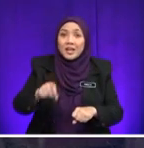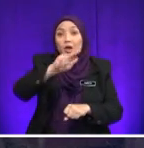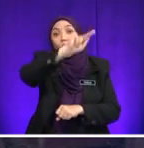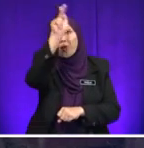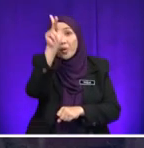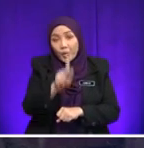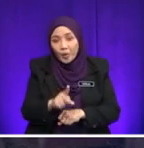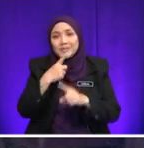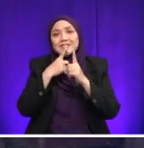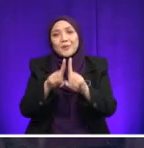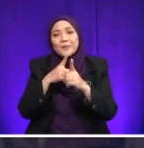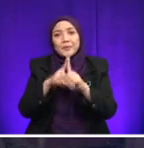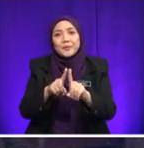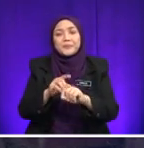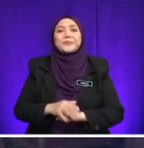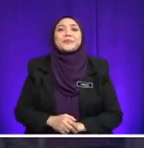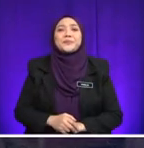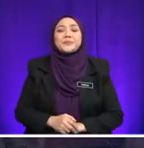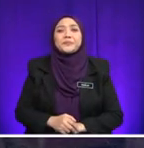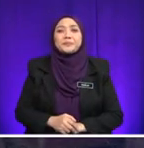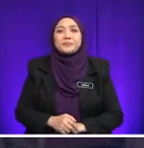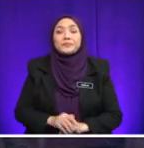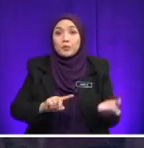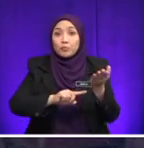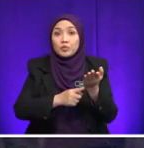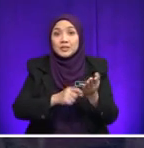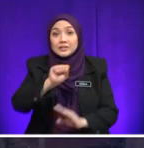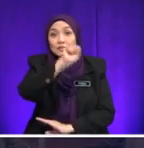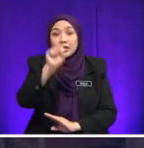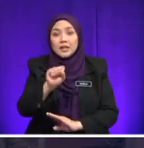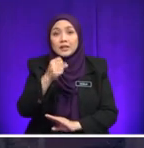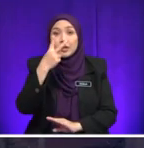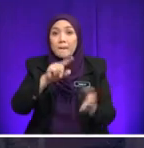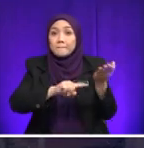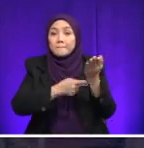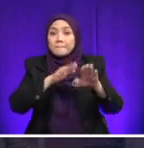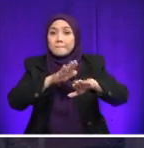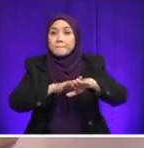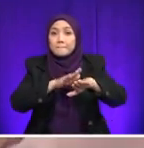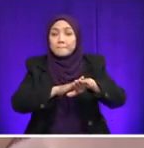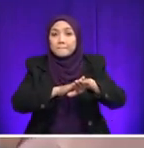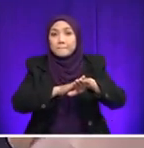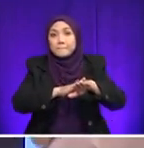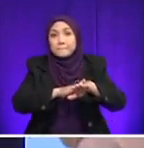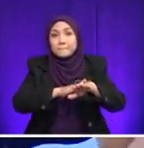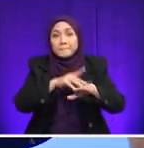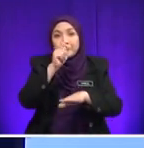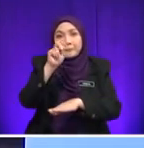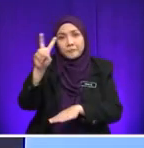Jadi kita mulaikan dulu soalnya dia dekat sini Jadi pada segitiga ini